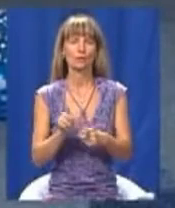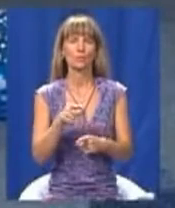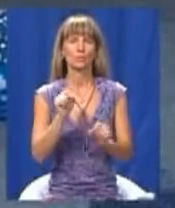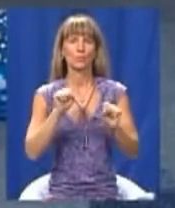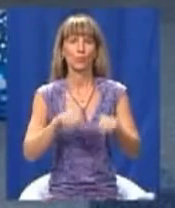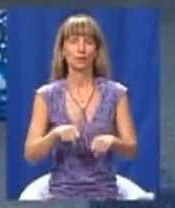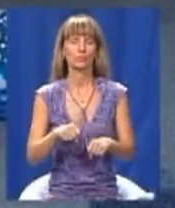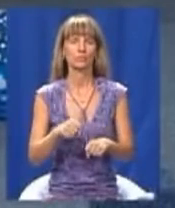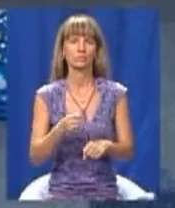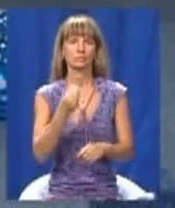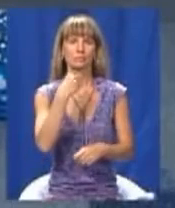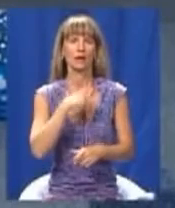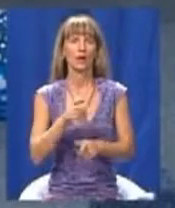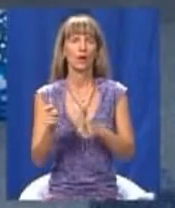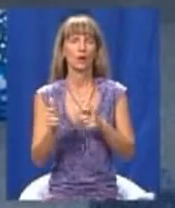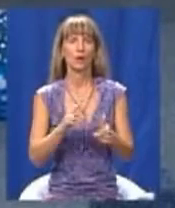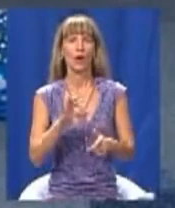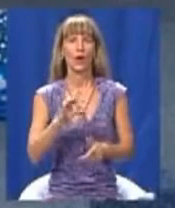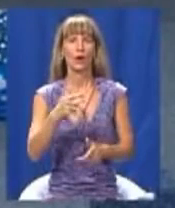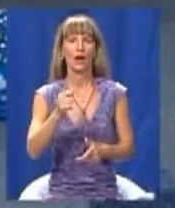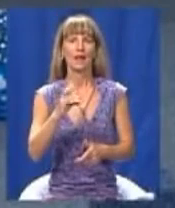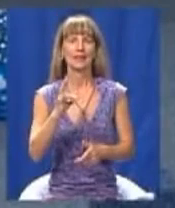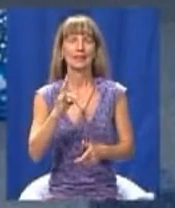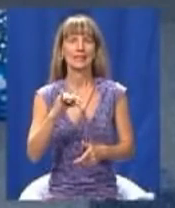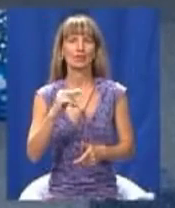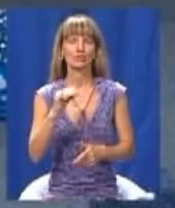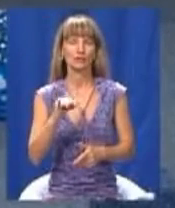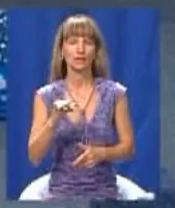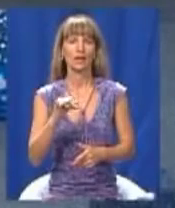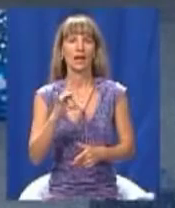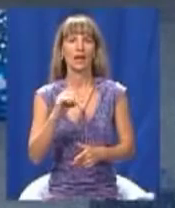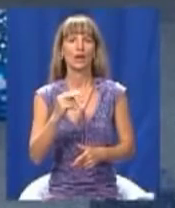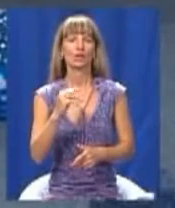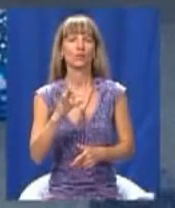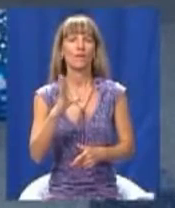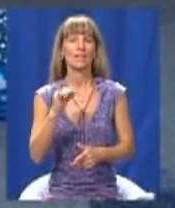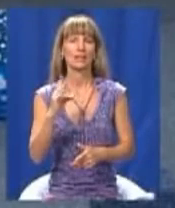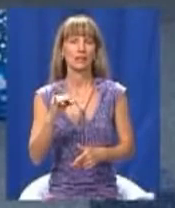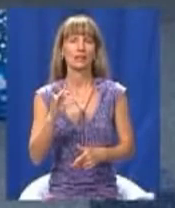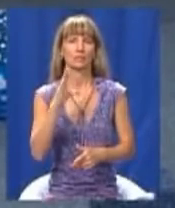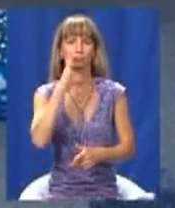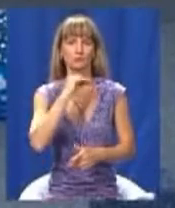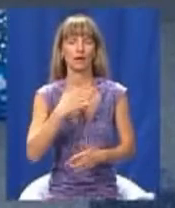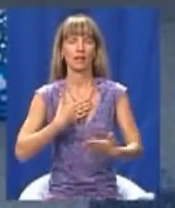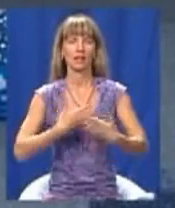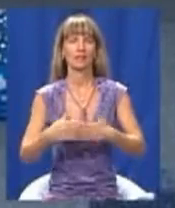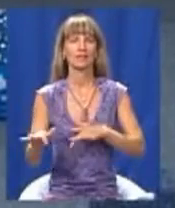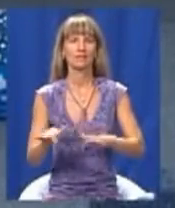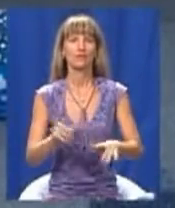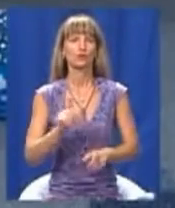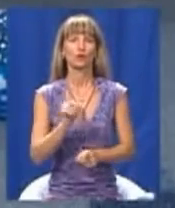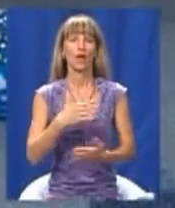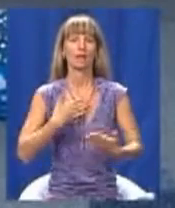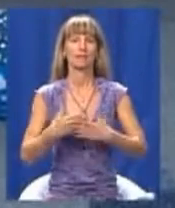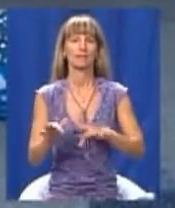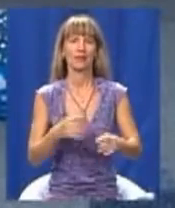споживати готові органічні речовини. Тому що, ти знаєш, такі бібліотечні знання, насправді. Та здатність активно рухатися. Запам'ятайте, все, що активно